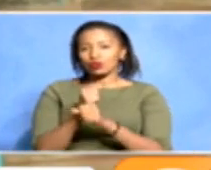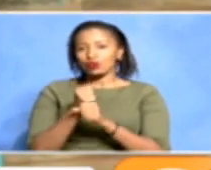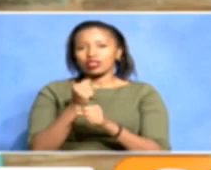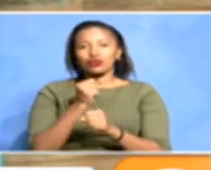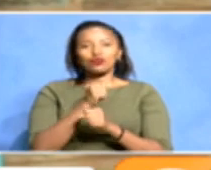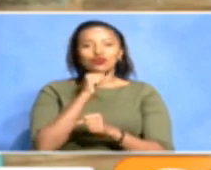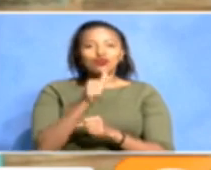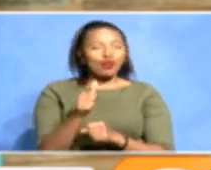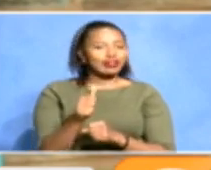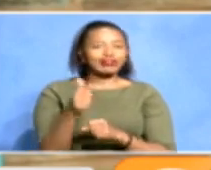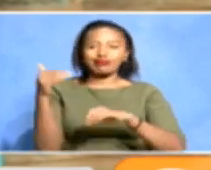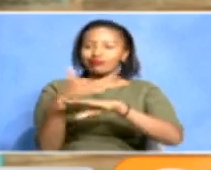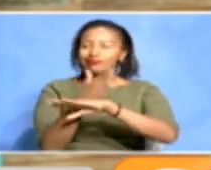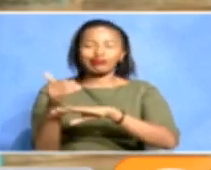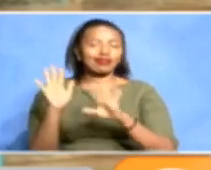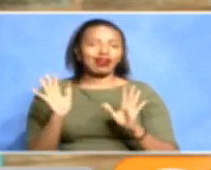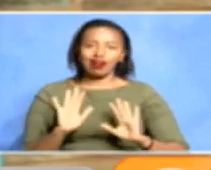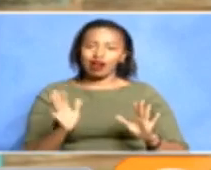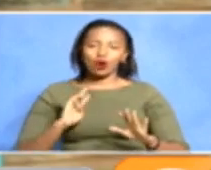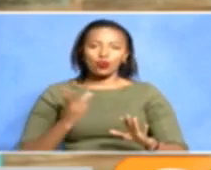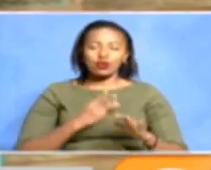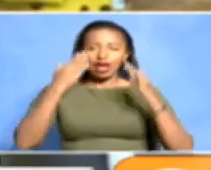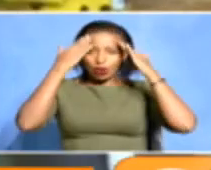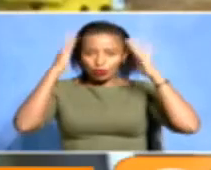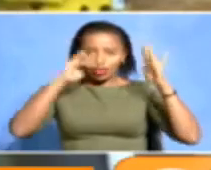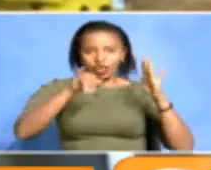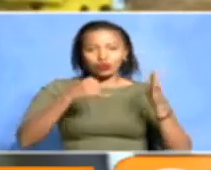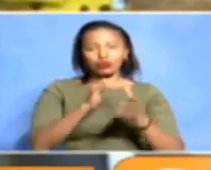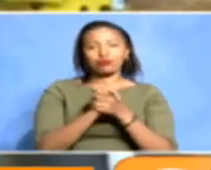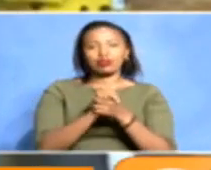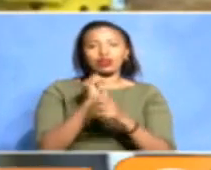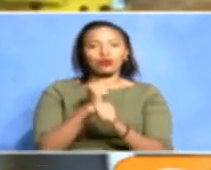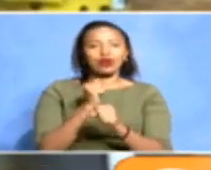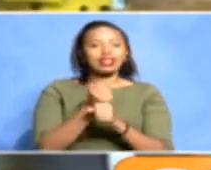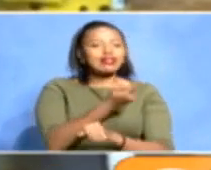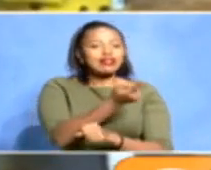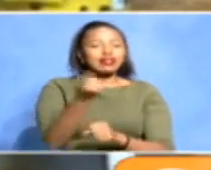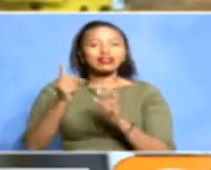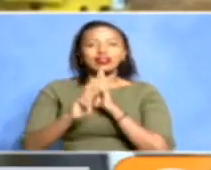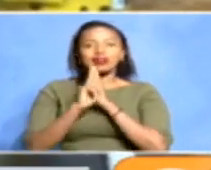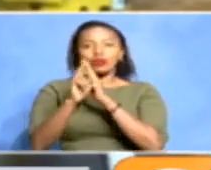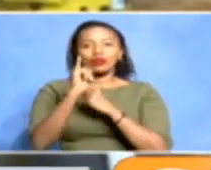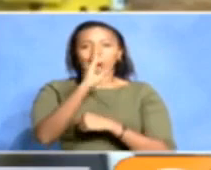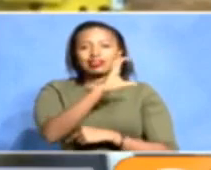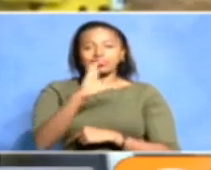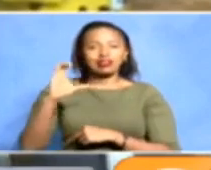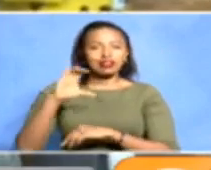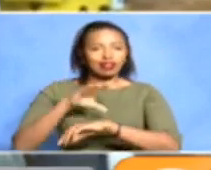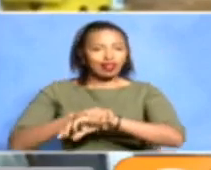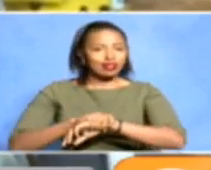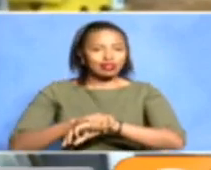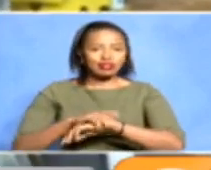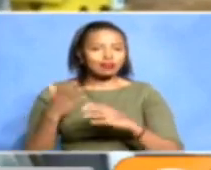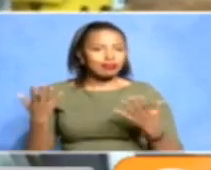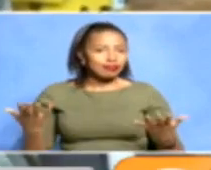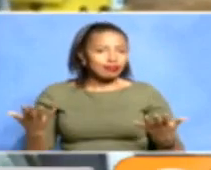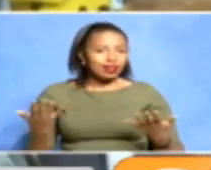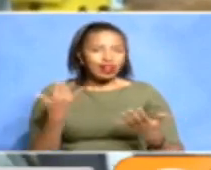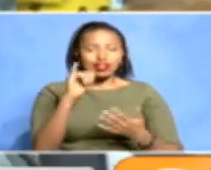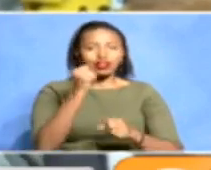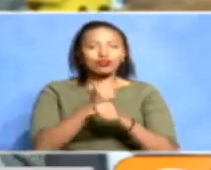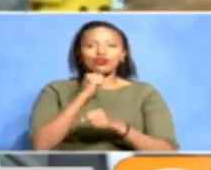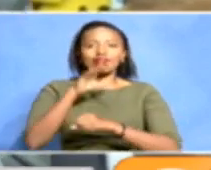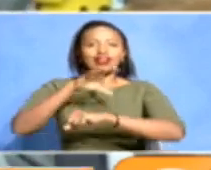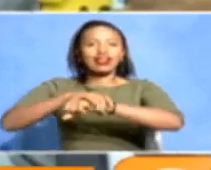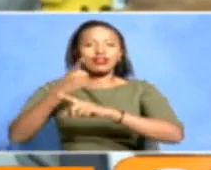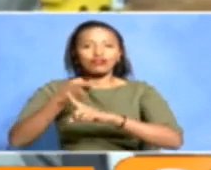fix it. We know that Jubilee is working. Hizo ripoti ICC wanapokea. Hawazipokei